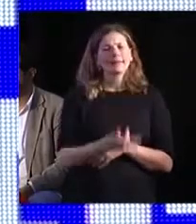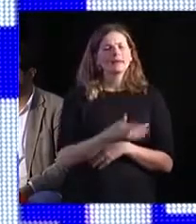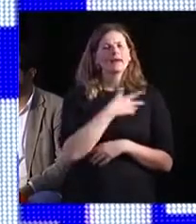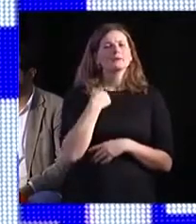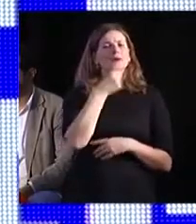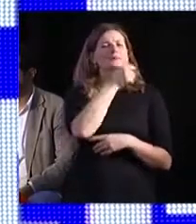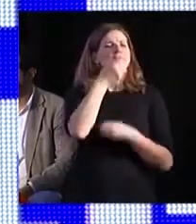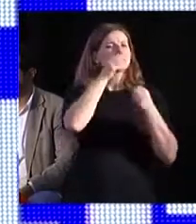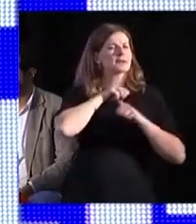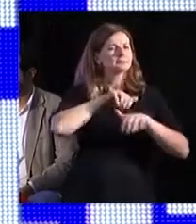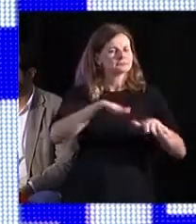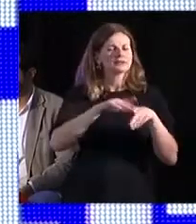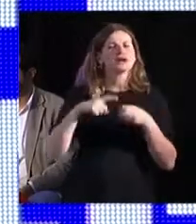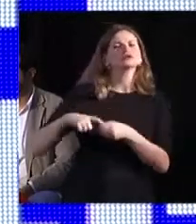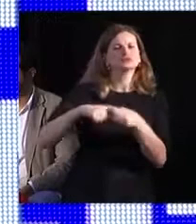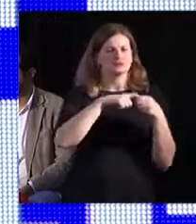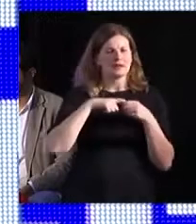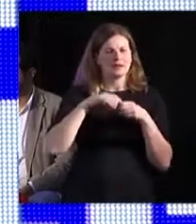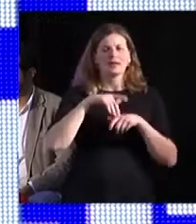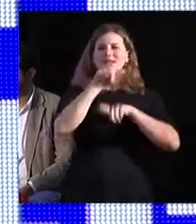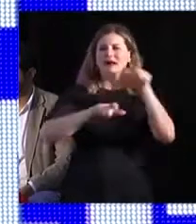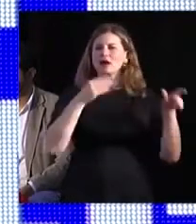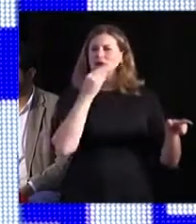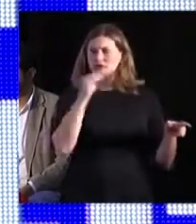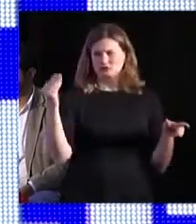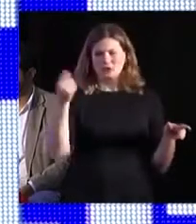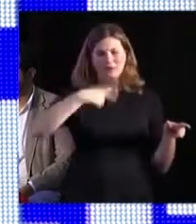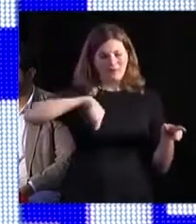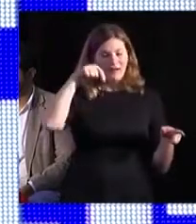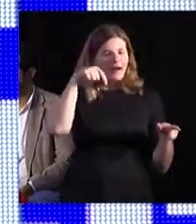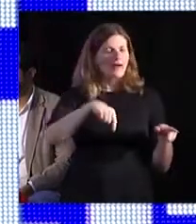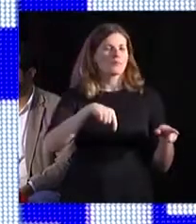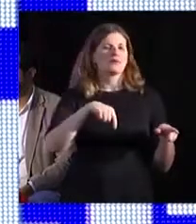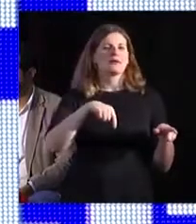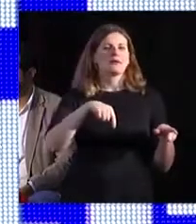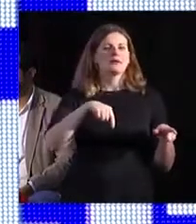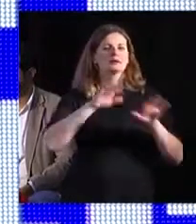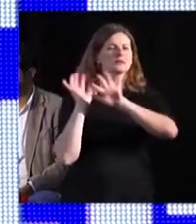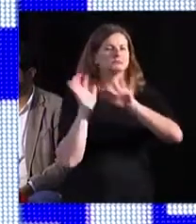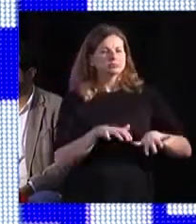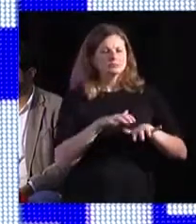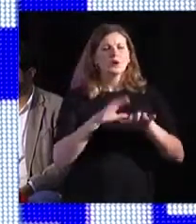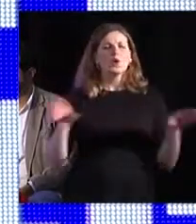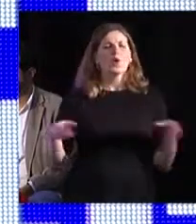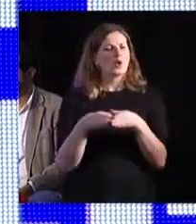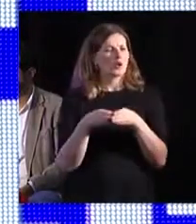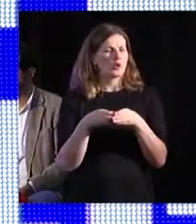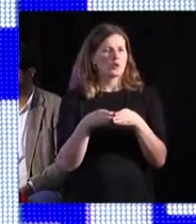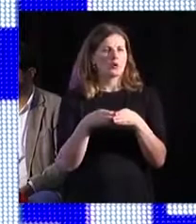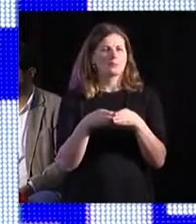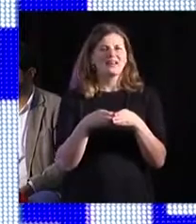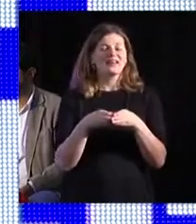primer missatge de solidaritat als joves que avui han sigut agredits per un grup